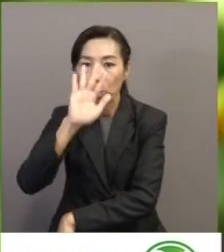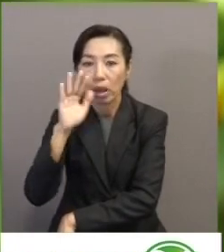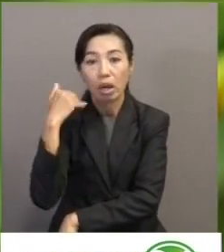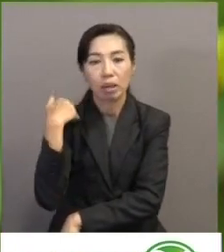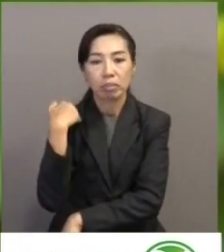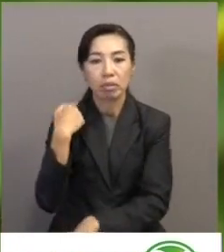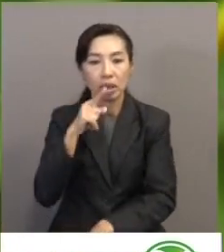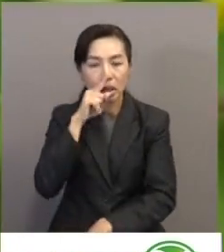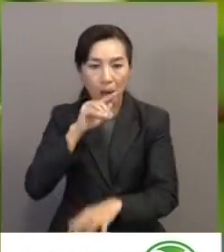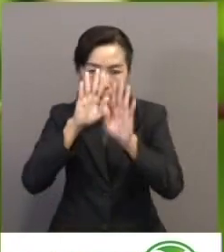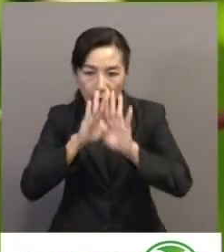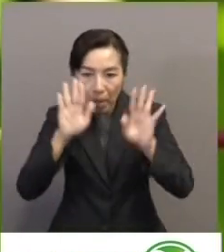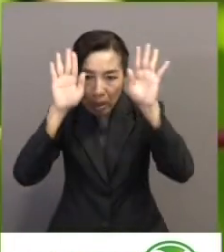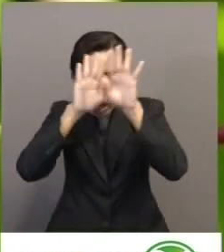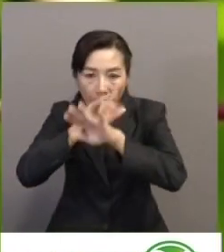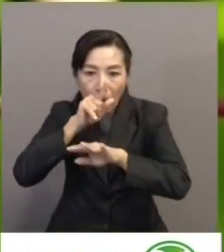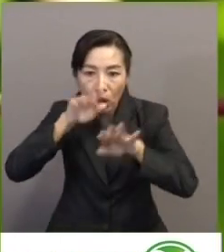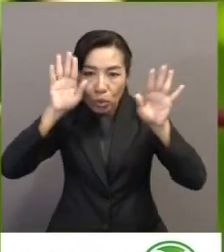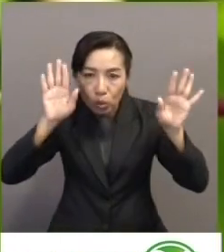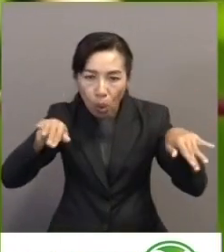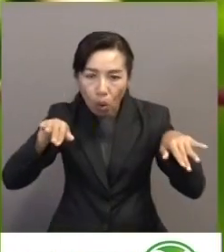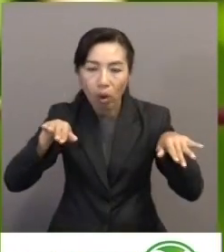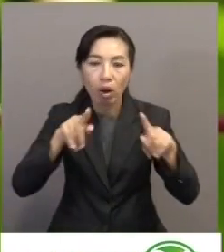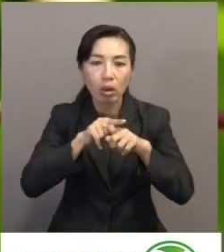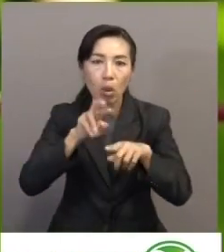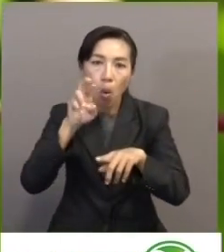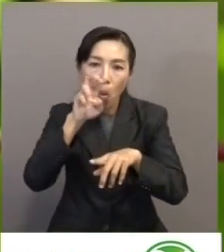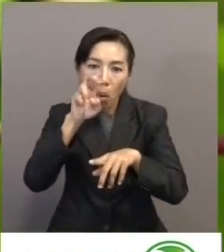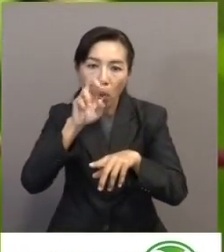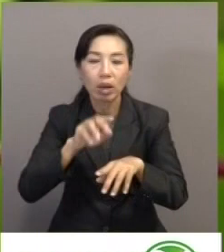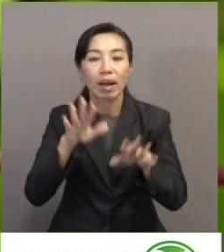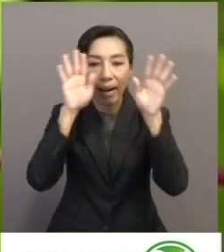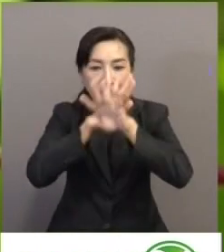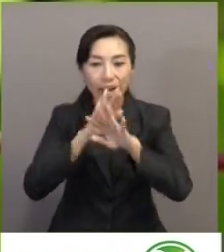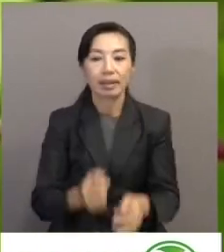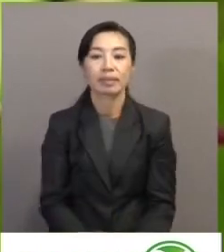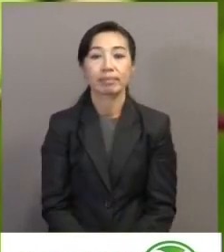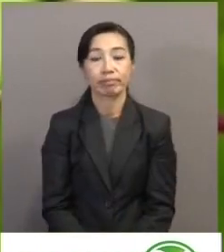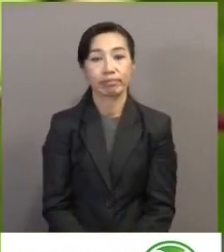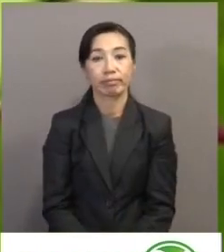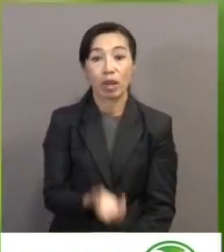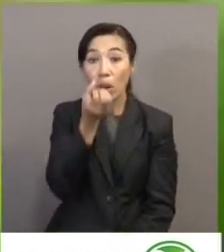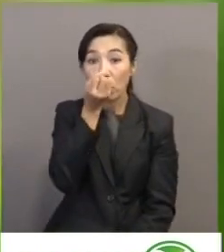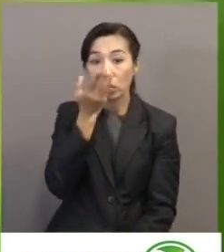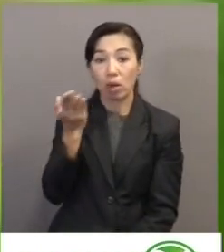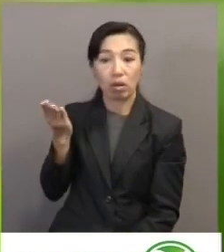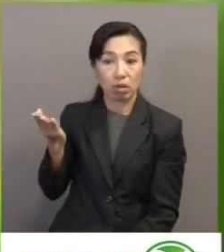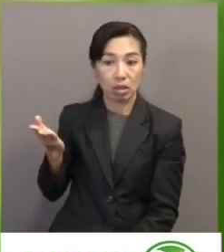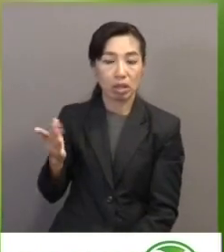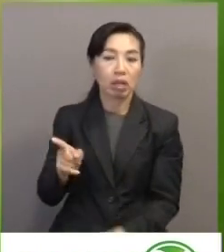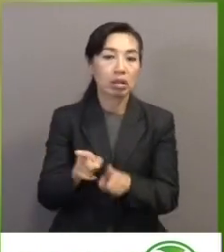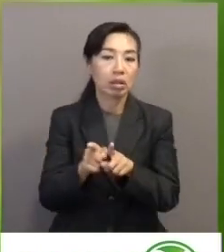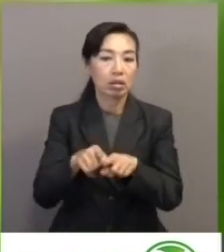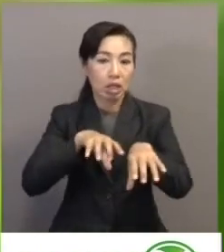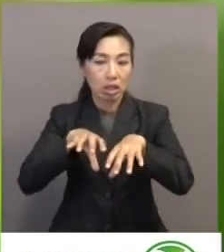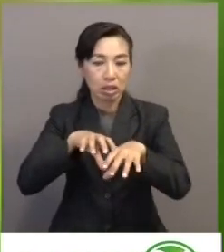างคล้ายนกบินหรือหงส์กำลังเหินสู่ฟากฟ้าสำหรับดอกเข้าพรรษาที่นิยมนำไปจัด